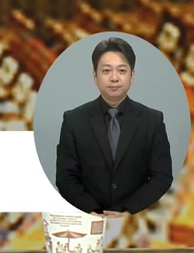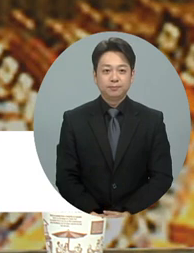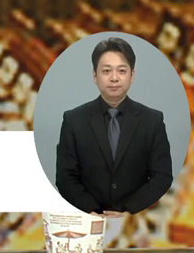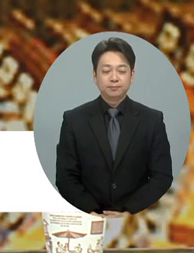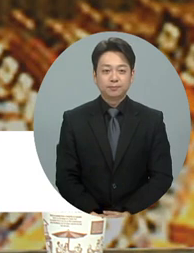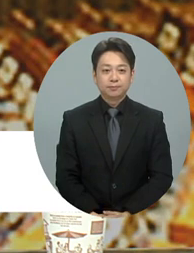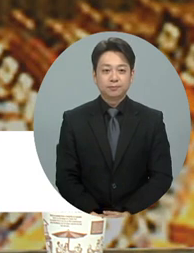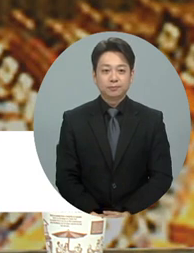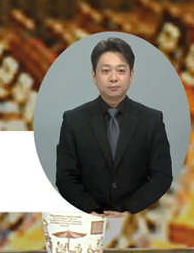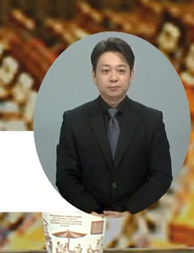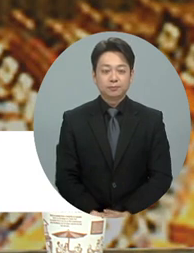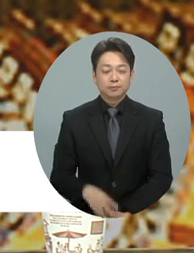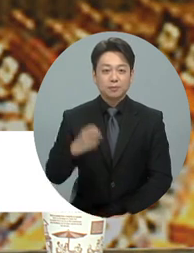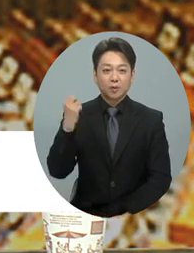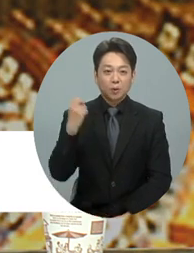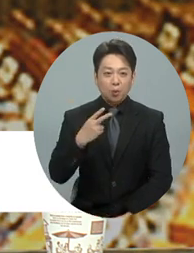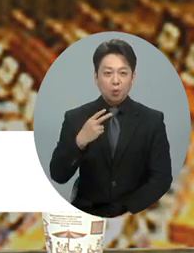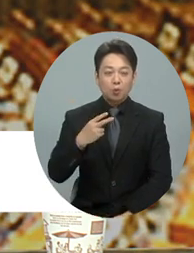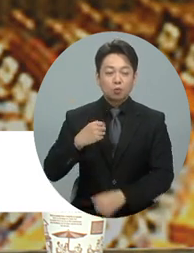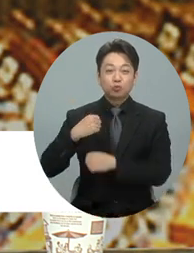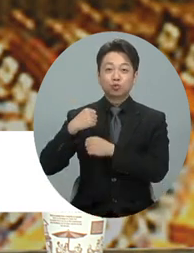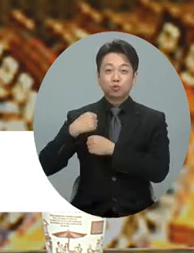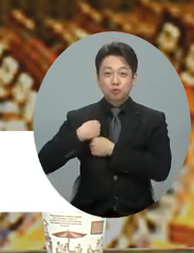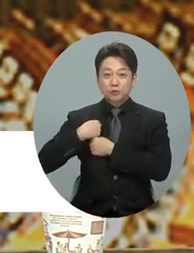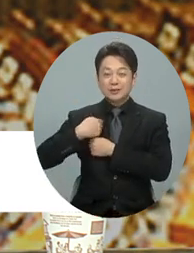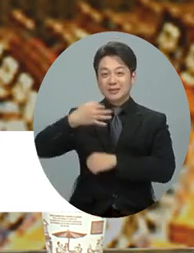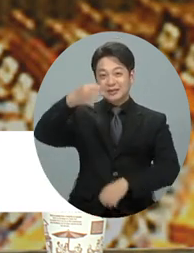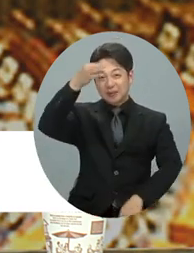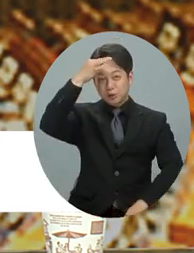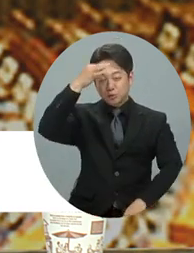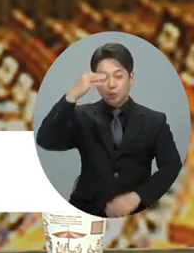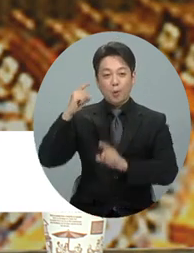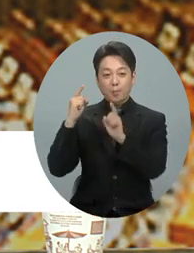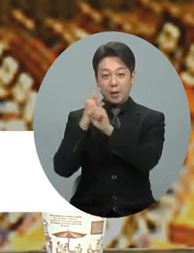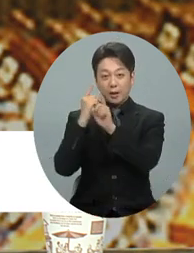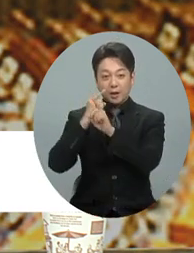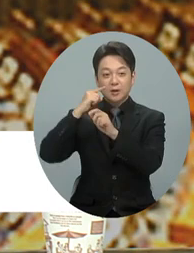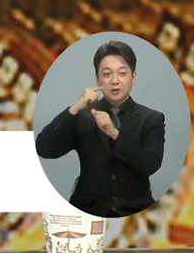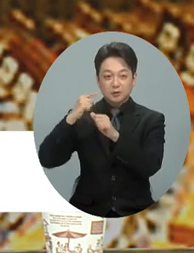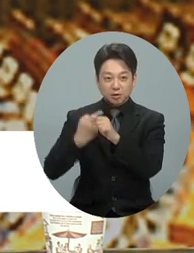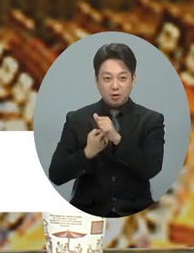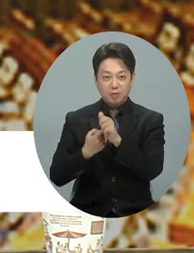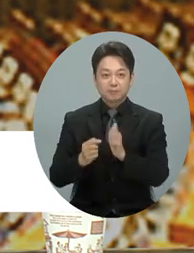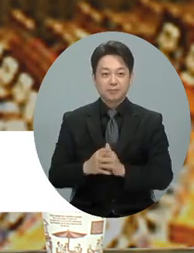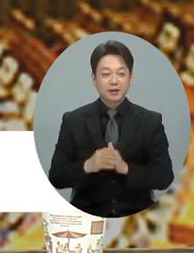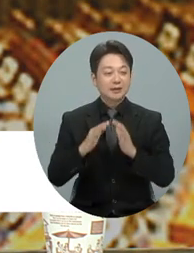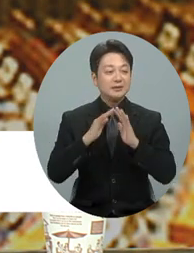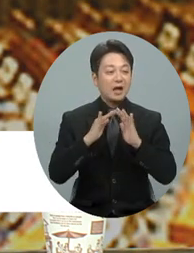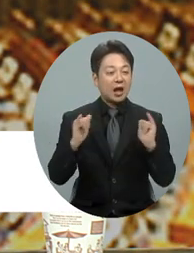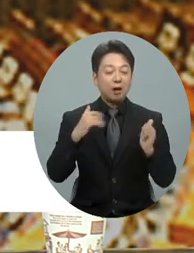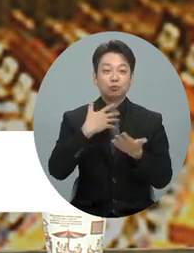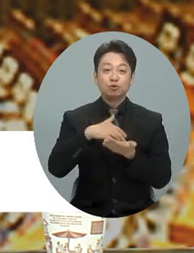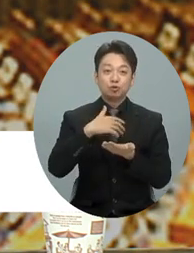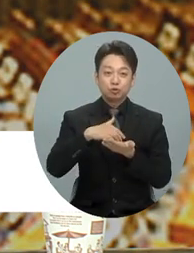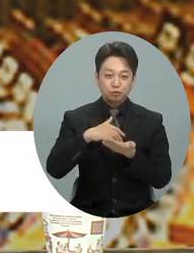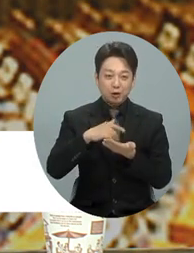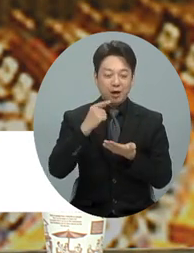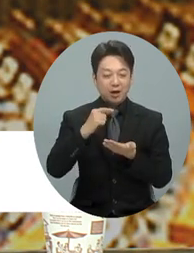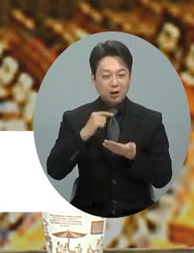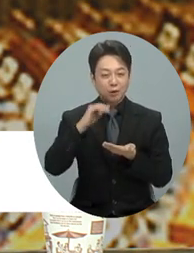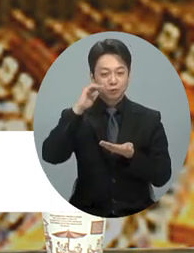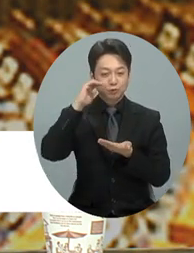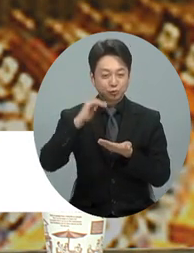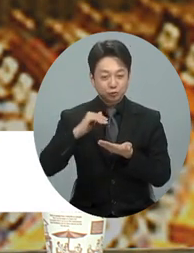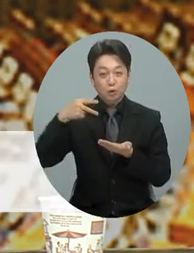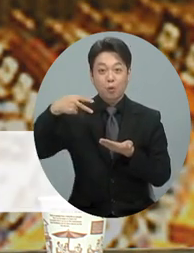뒤에서 백업을 해주는 거란 말이지요. 그런 측면에서 볼때 여군들도 굉장히 필요하고 남자보다 우수한 사람들이 AI를